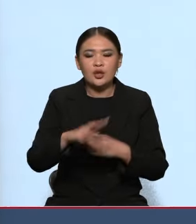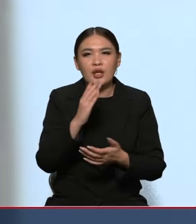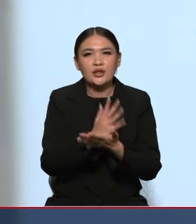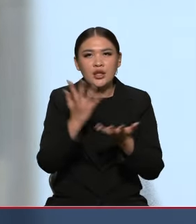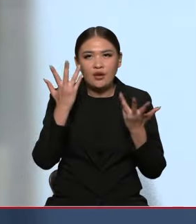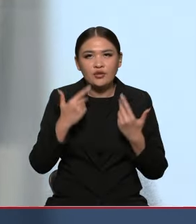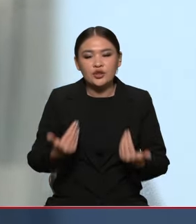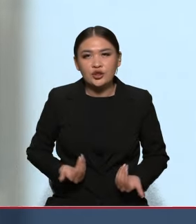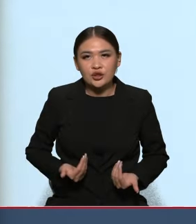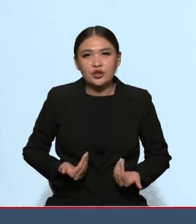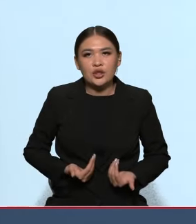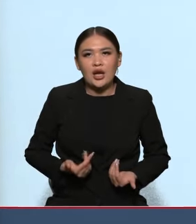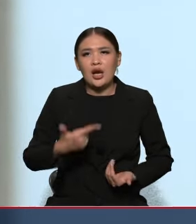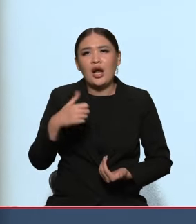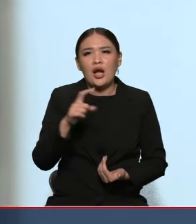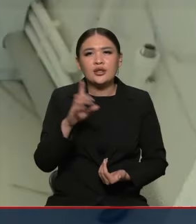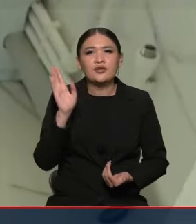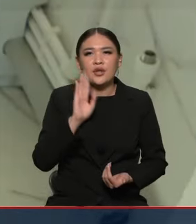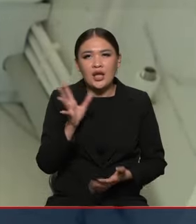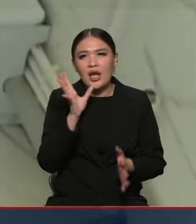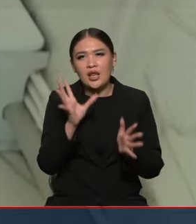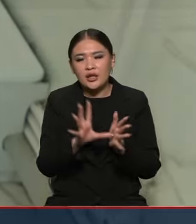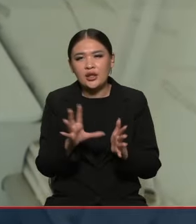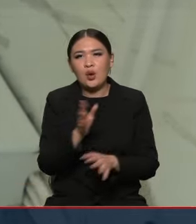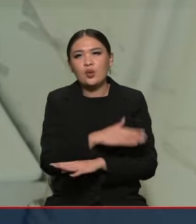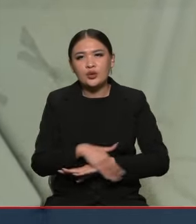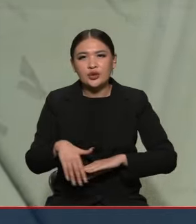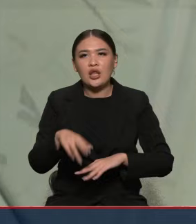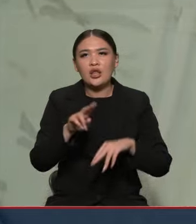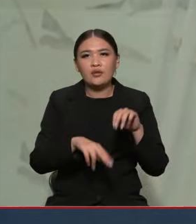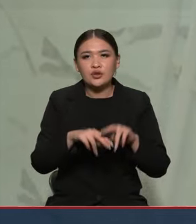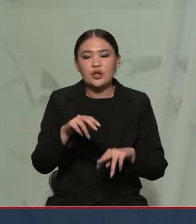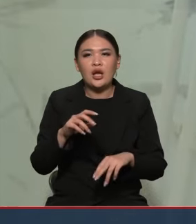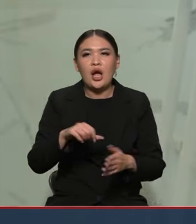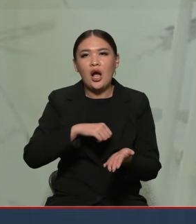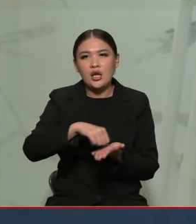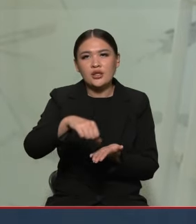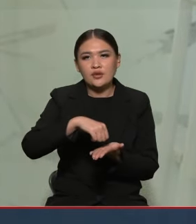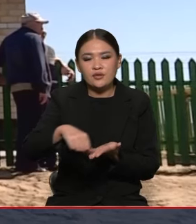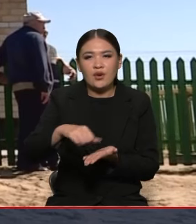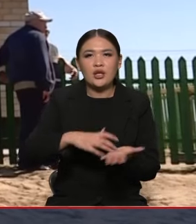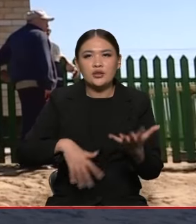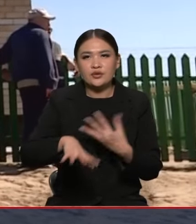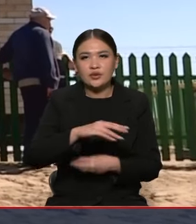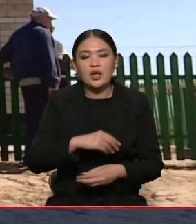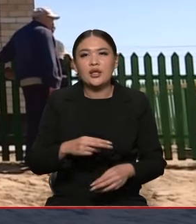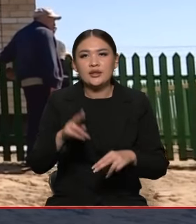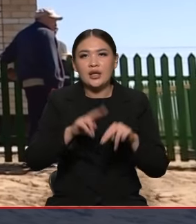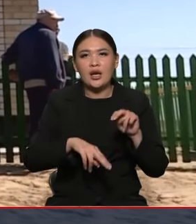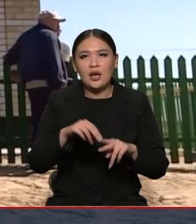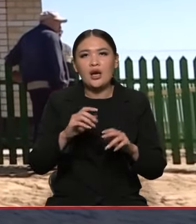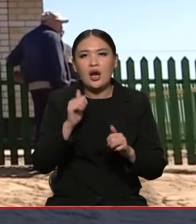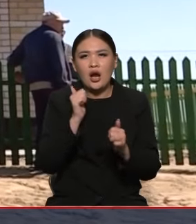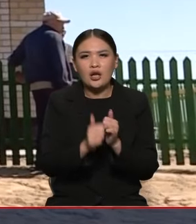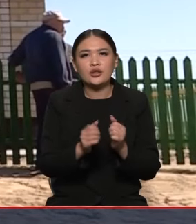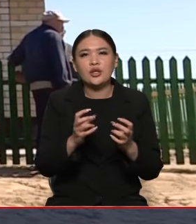комфортного проживания. Подведены газ, вода, электричество, улица, где стоят новостройки, заасфальтирована и освещена. Строительная компания подарила